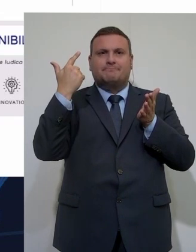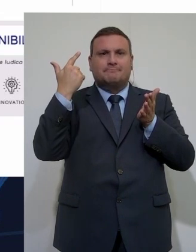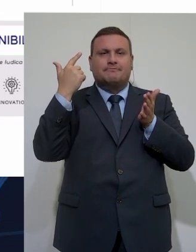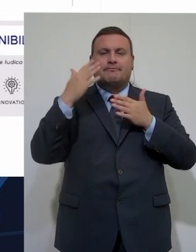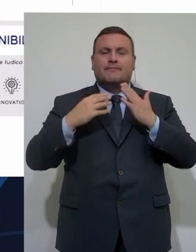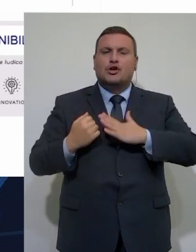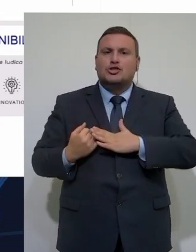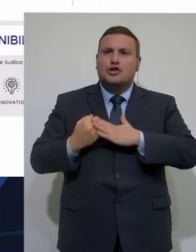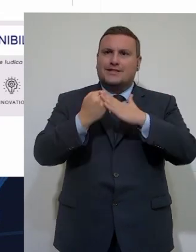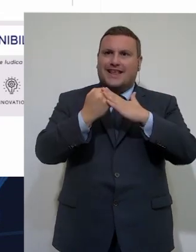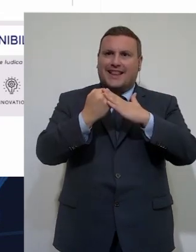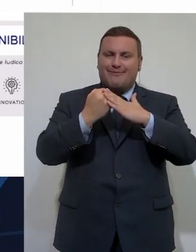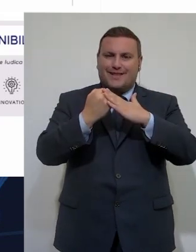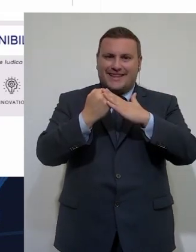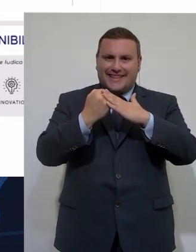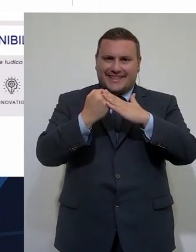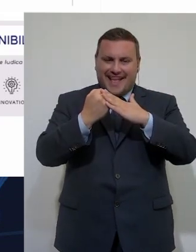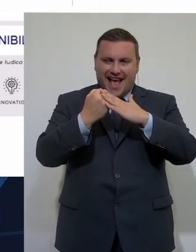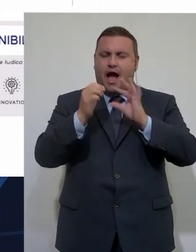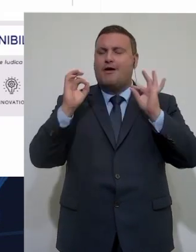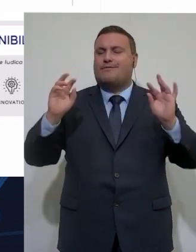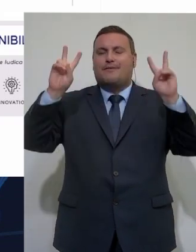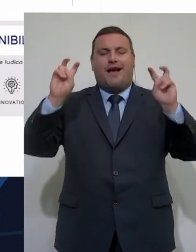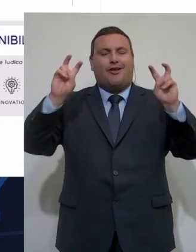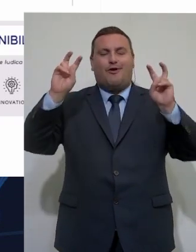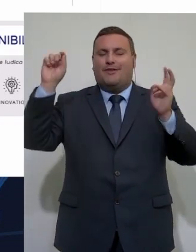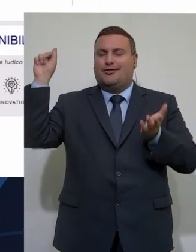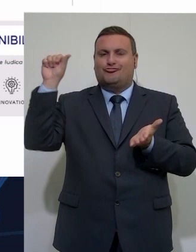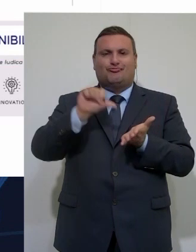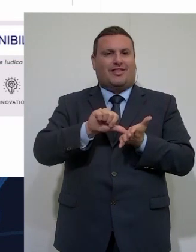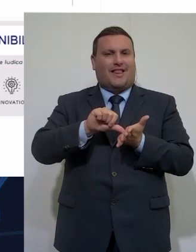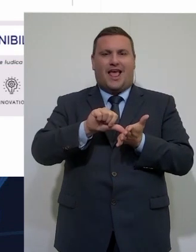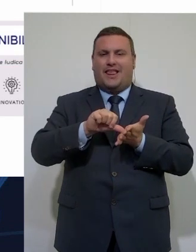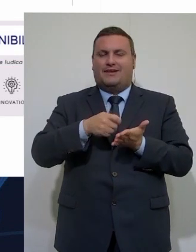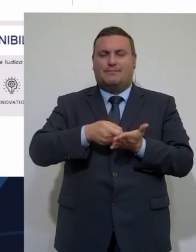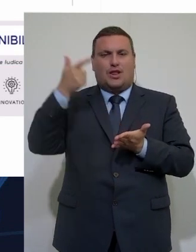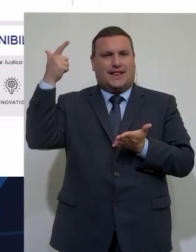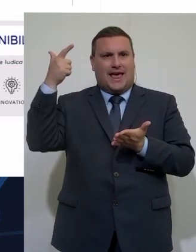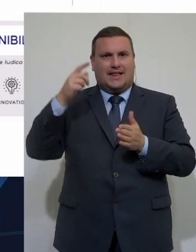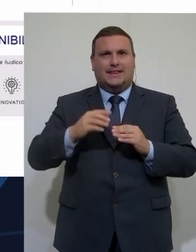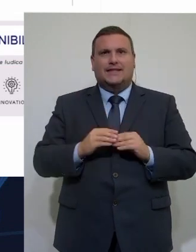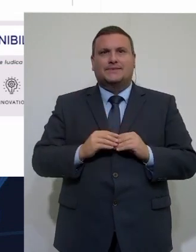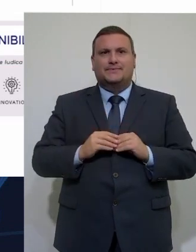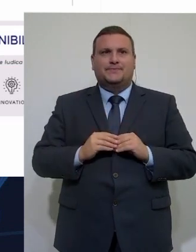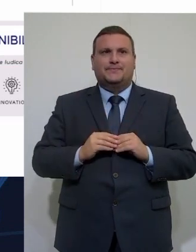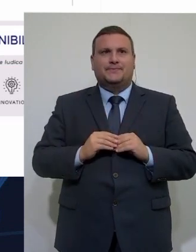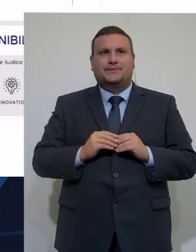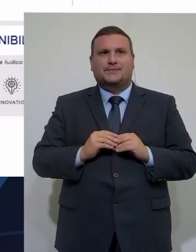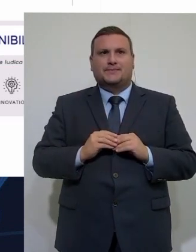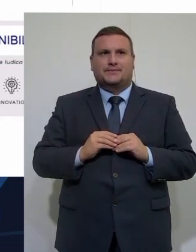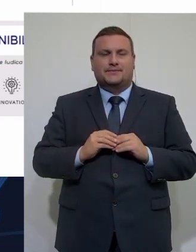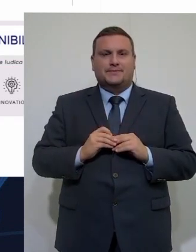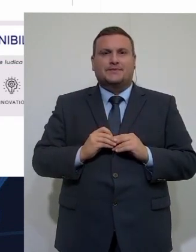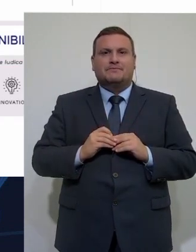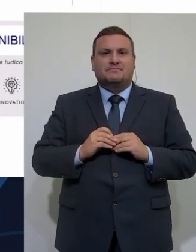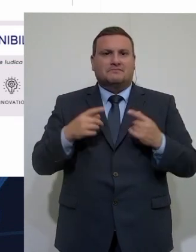tutti i suoi livelli sia un tema centrale. Noi stiamo sviluppando il primo bilancio sostenibile per le strutture ricettive all'aria aperta, con